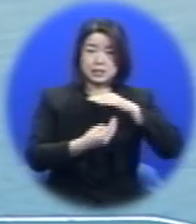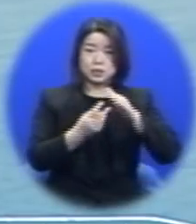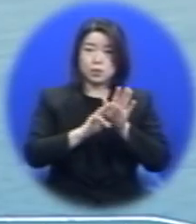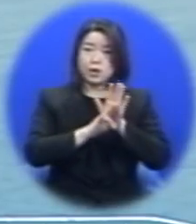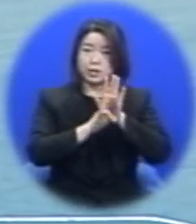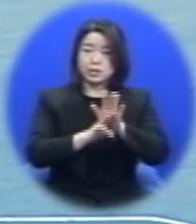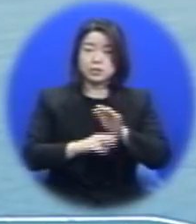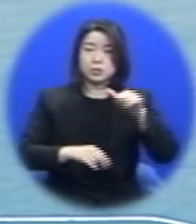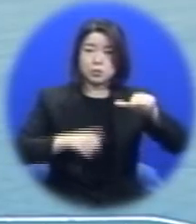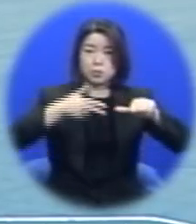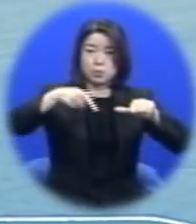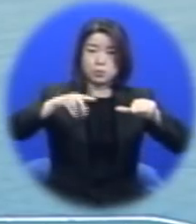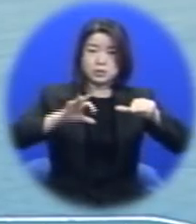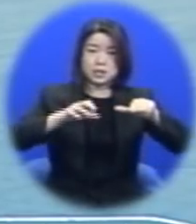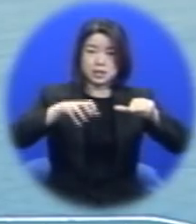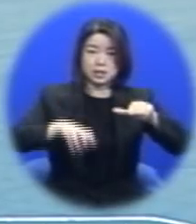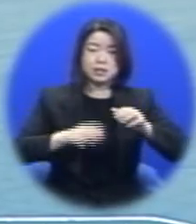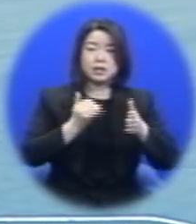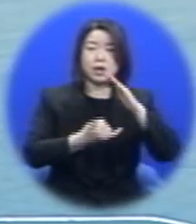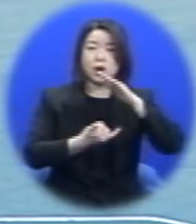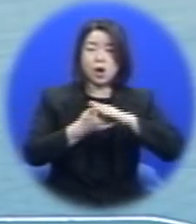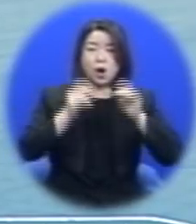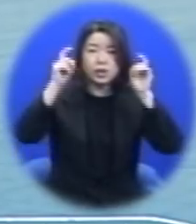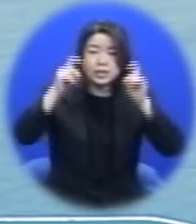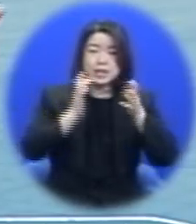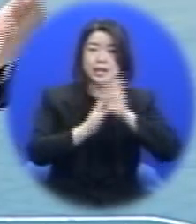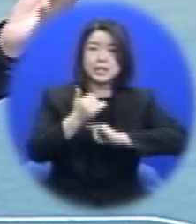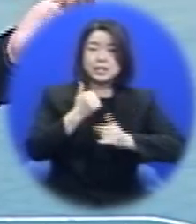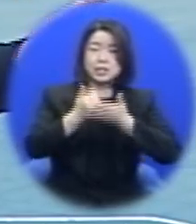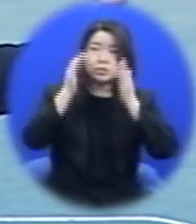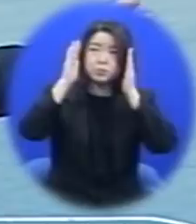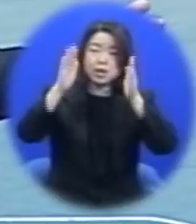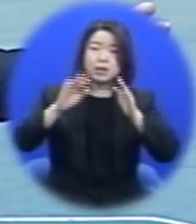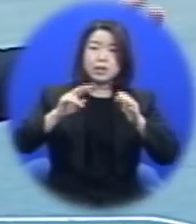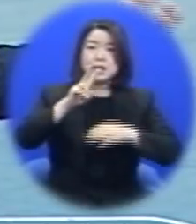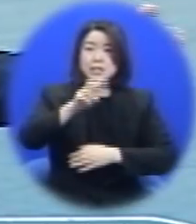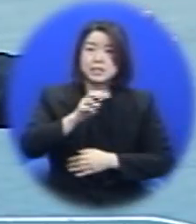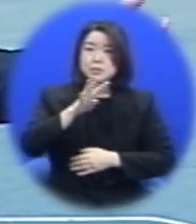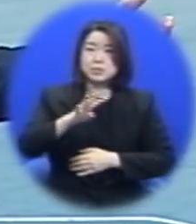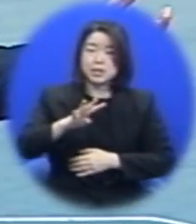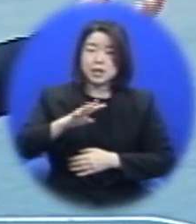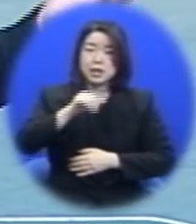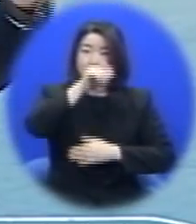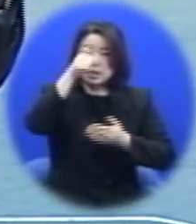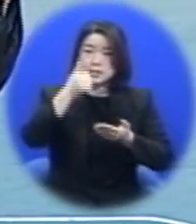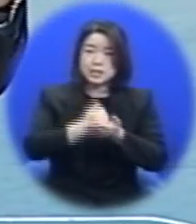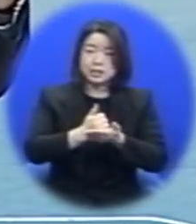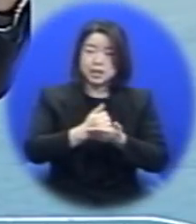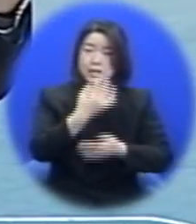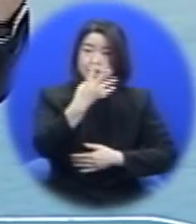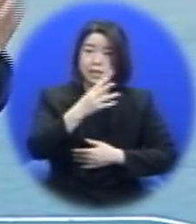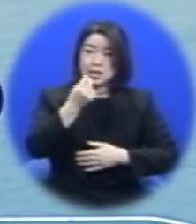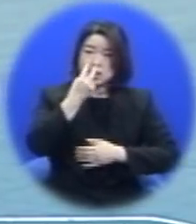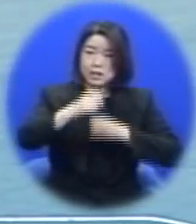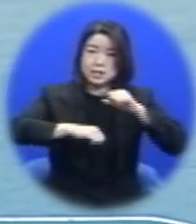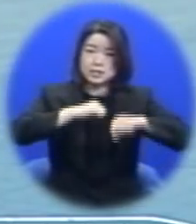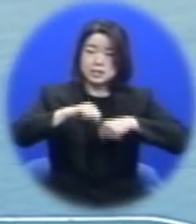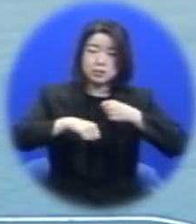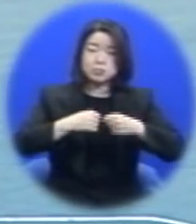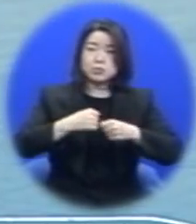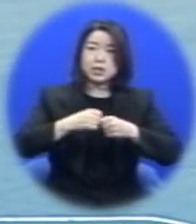요한계시록 5장에는 어린 양 예수님을 향한 24장로들과 네 생물의 찬양,